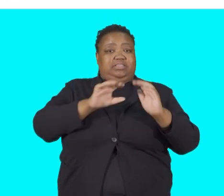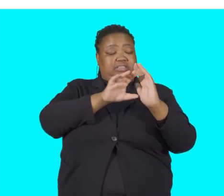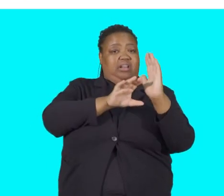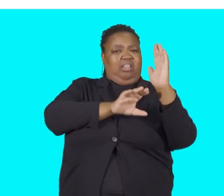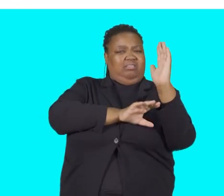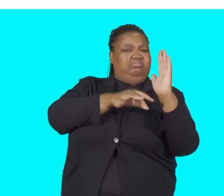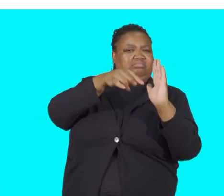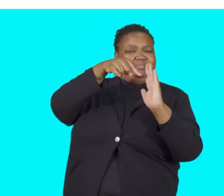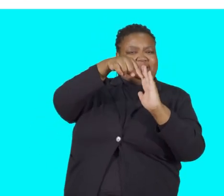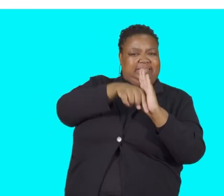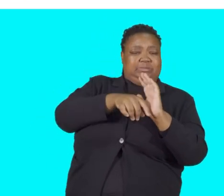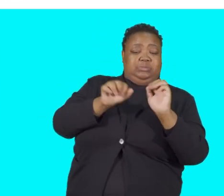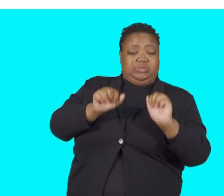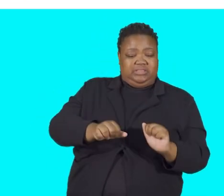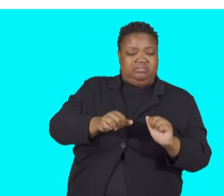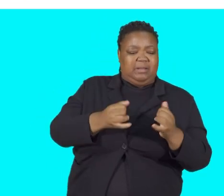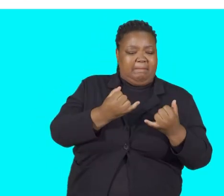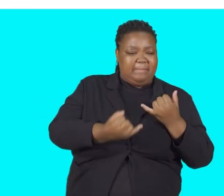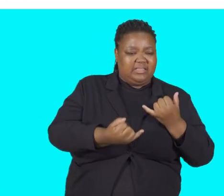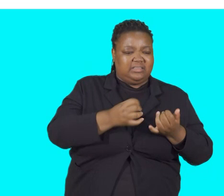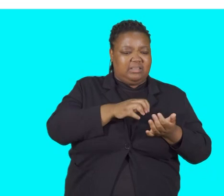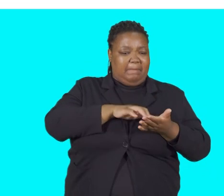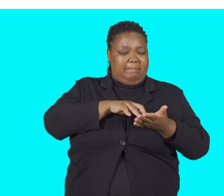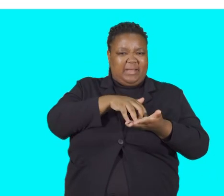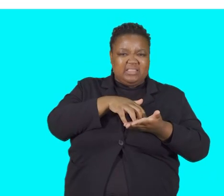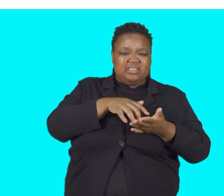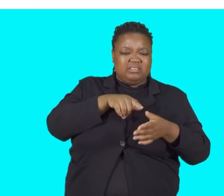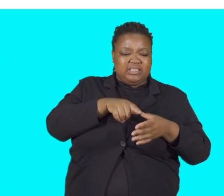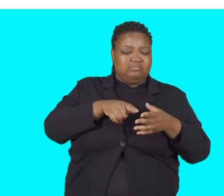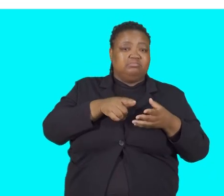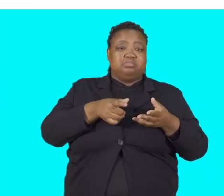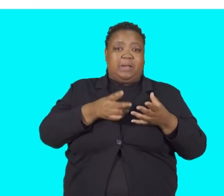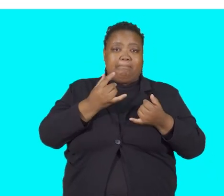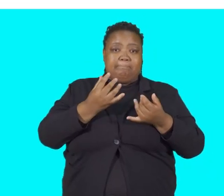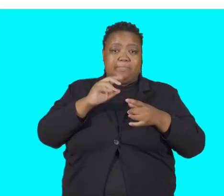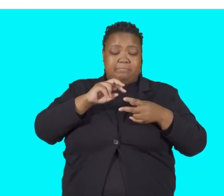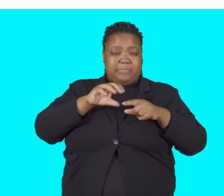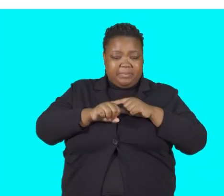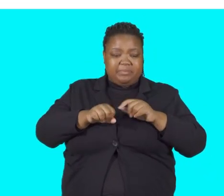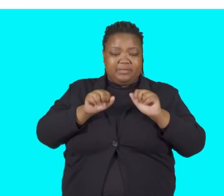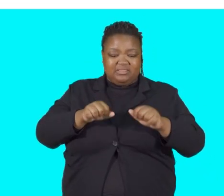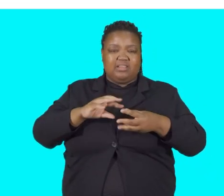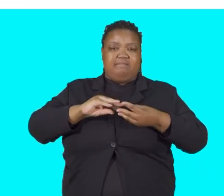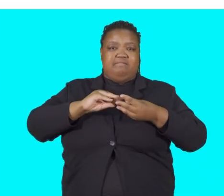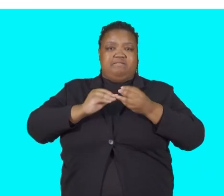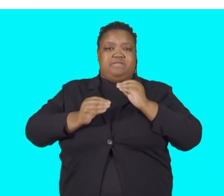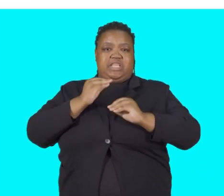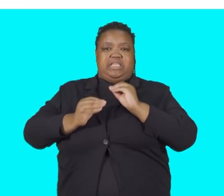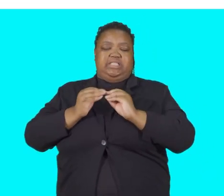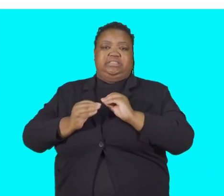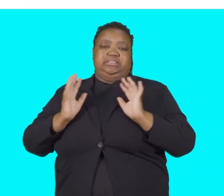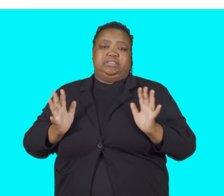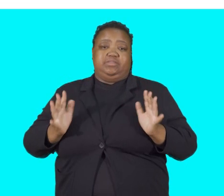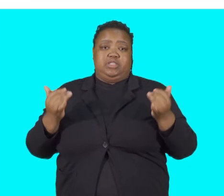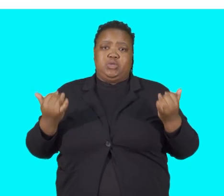ubuthathaka obuye bathi bafunyaniswa ngabantu ebebephononga. Yalungiswa. Ngoko ke asithethi ngecurriculum